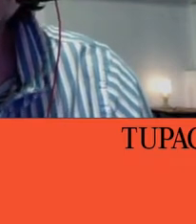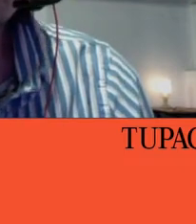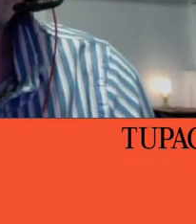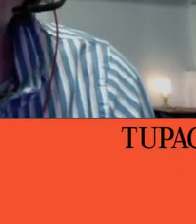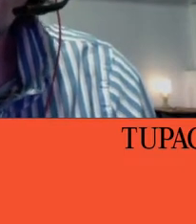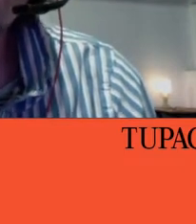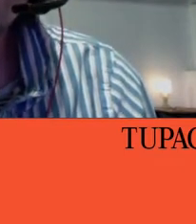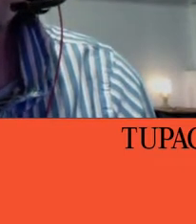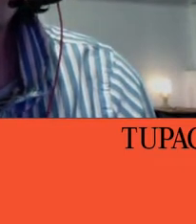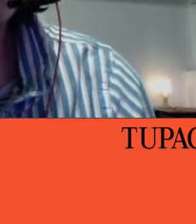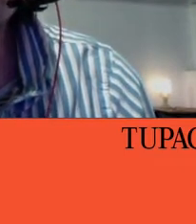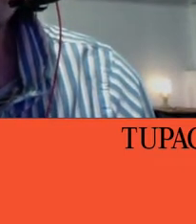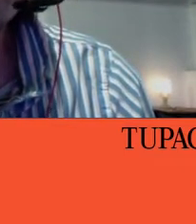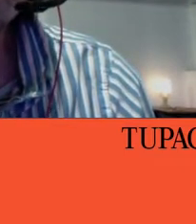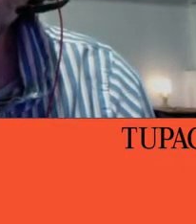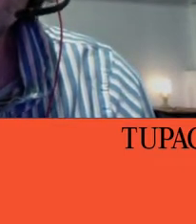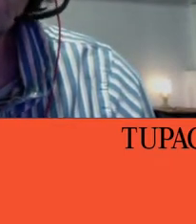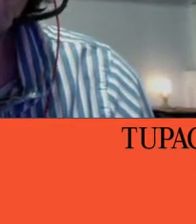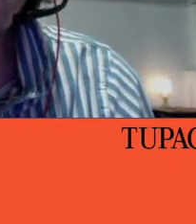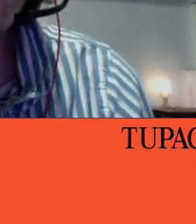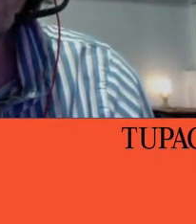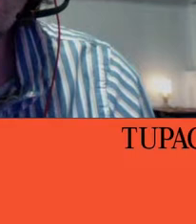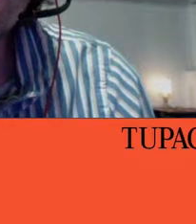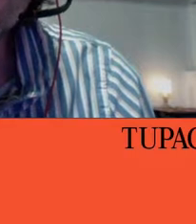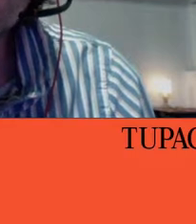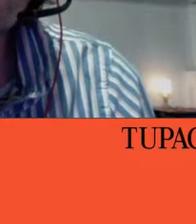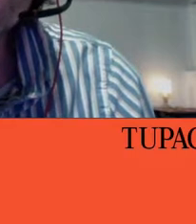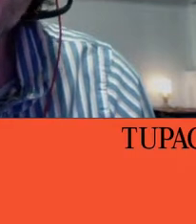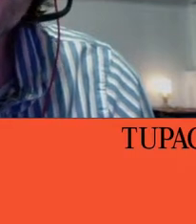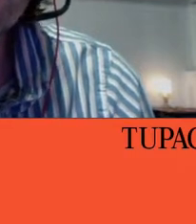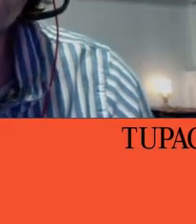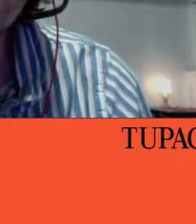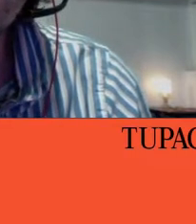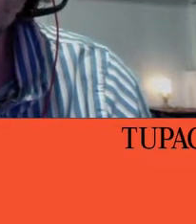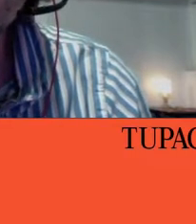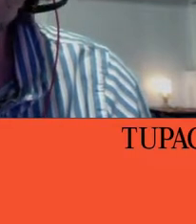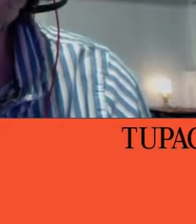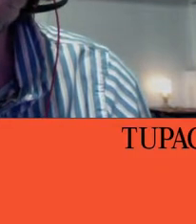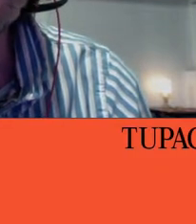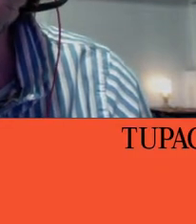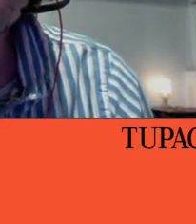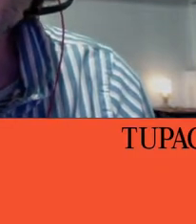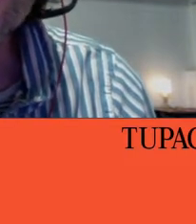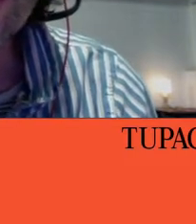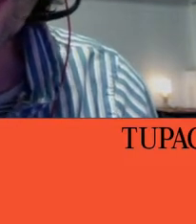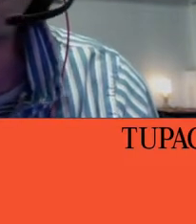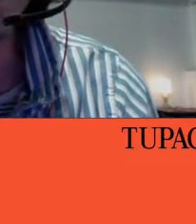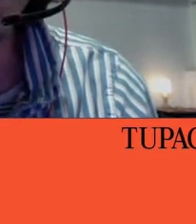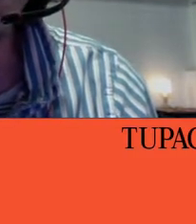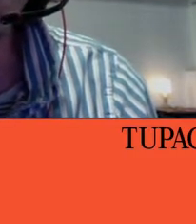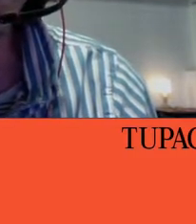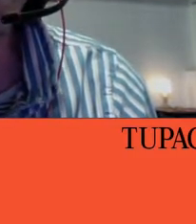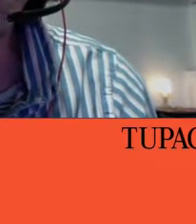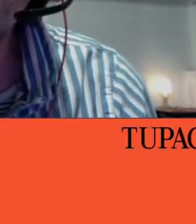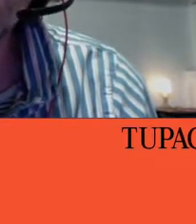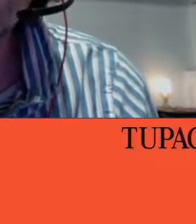Thing to note is that Chocó has many problems or issues, but that they are all a topic of discussion for people in the community. So